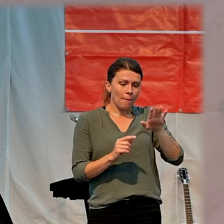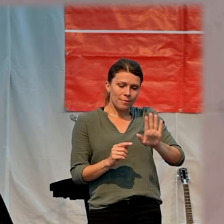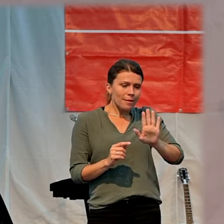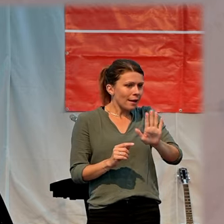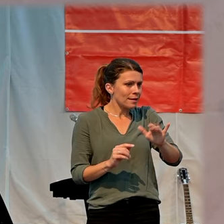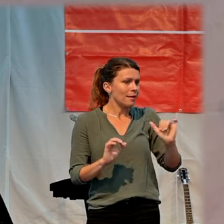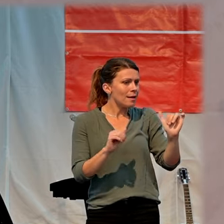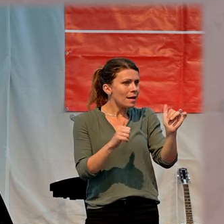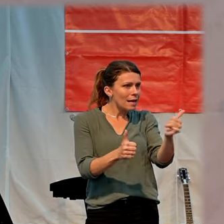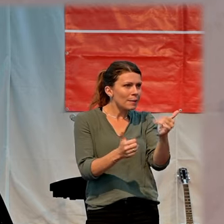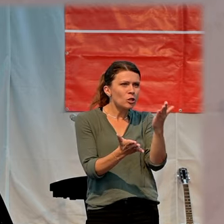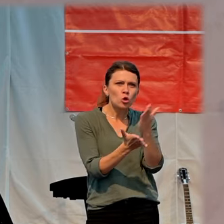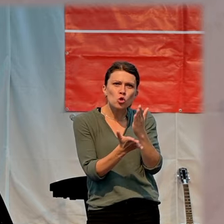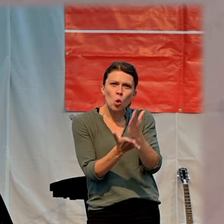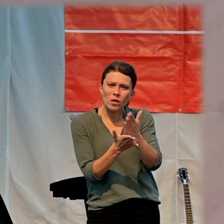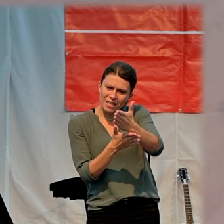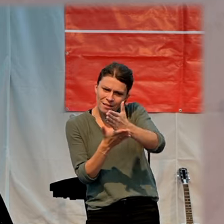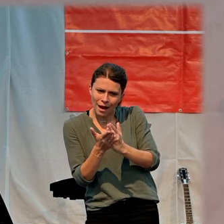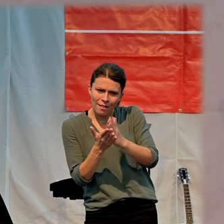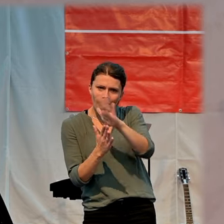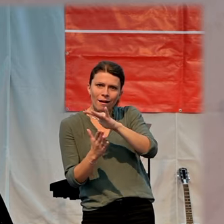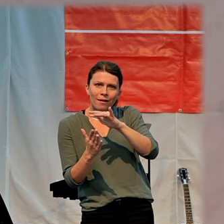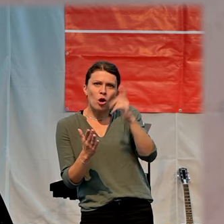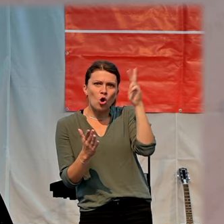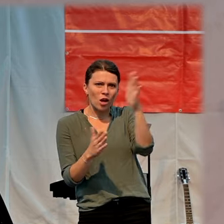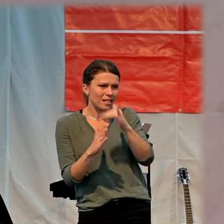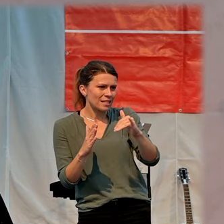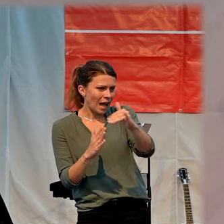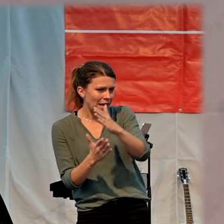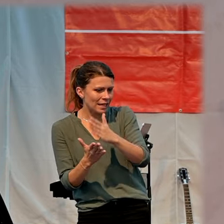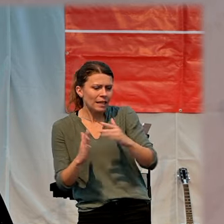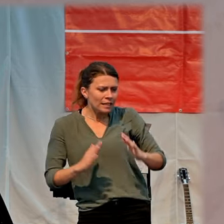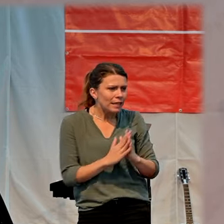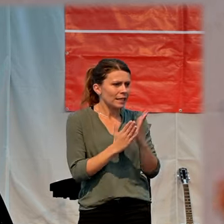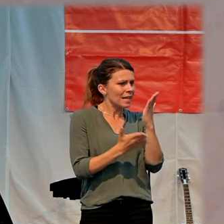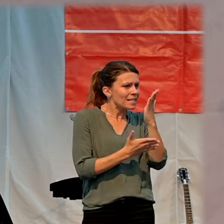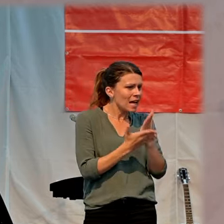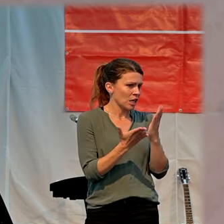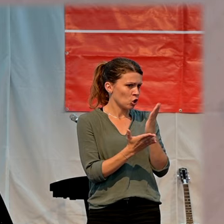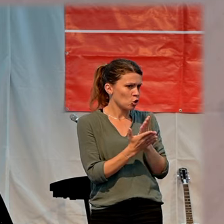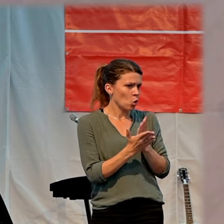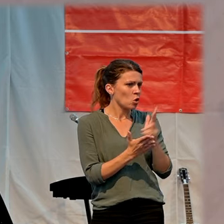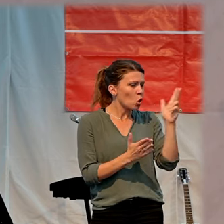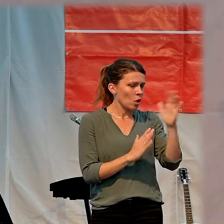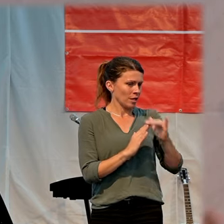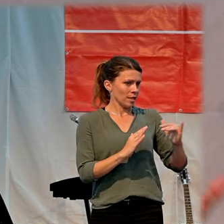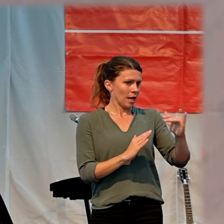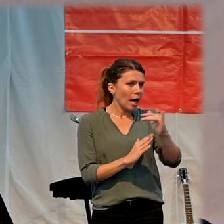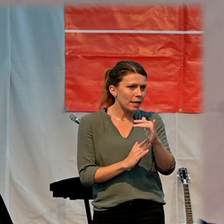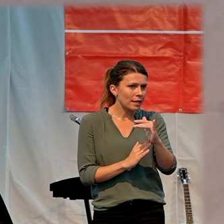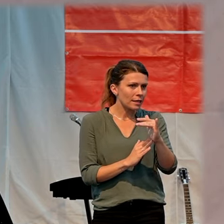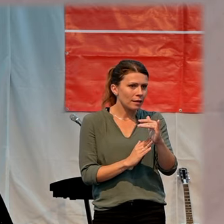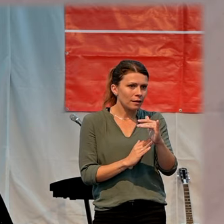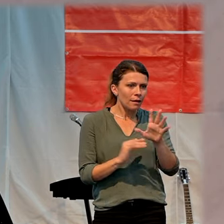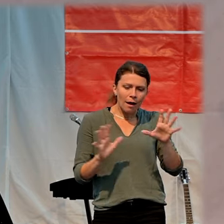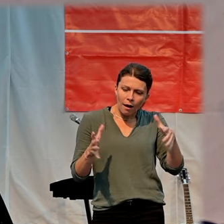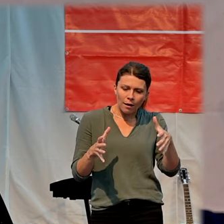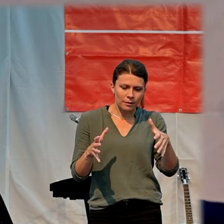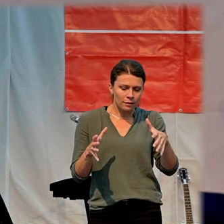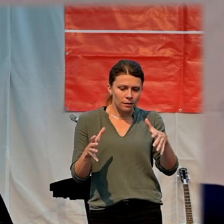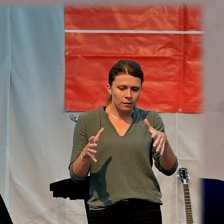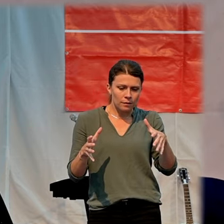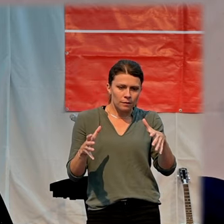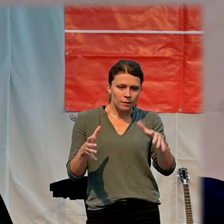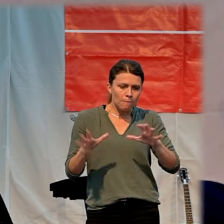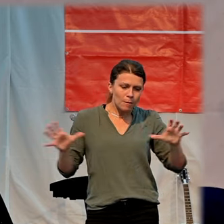Leben schon geworden ist, in der Kirche, in seinem Volk der Juden, alles, was da geworden ist,